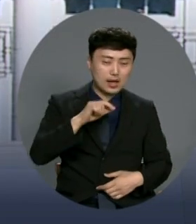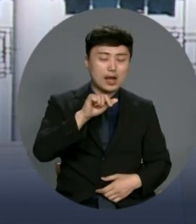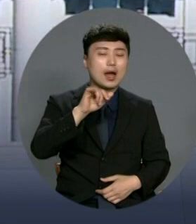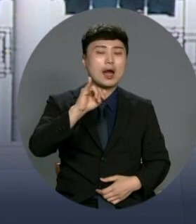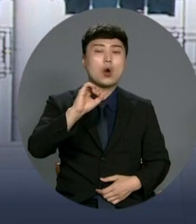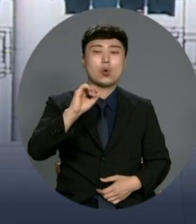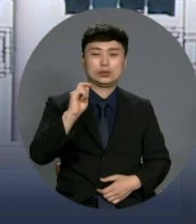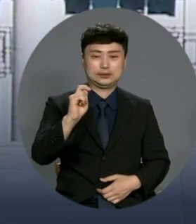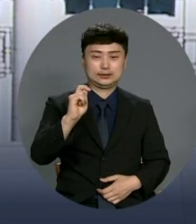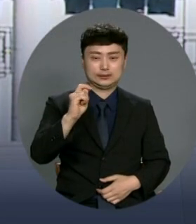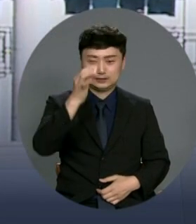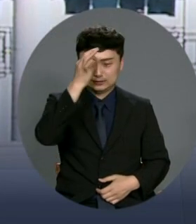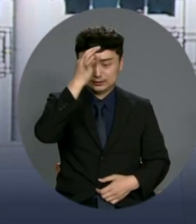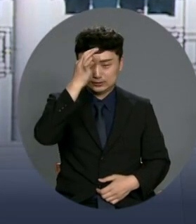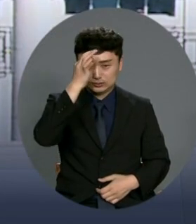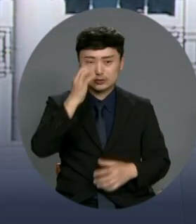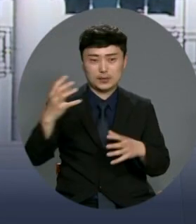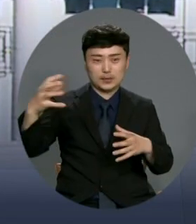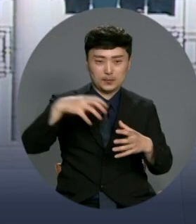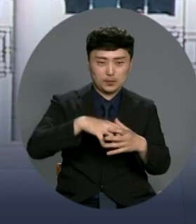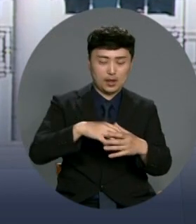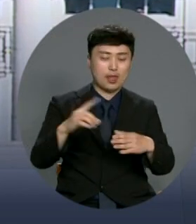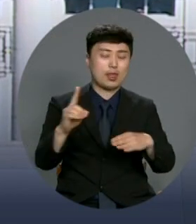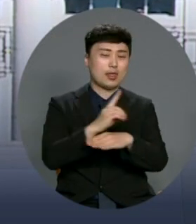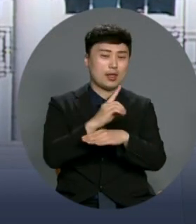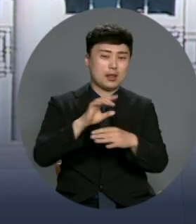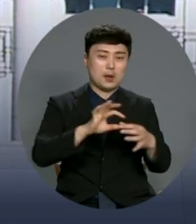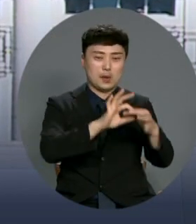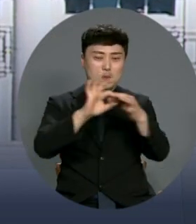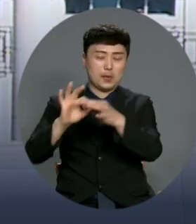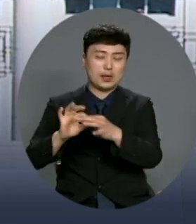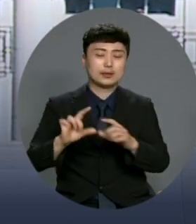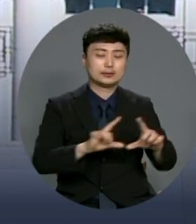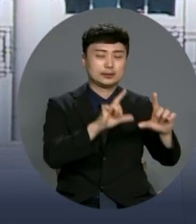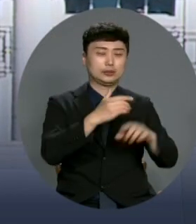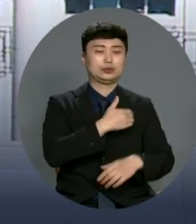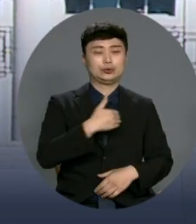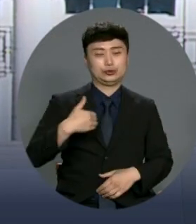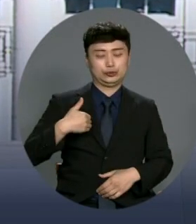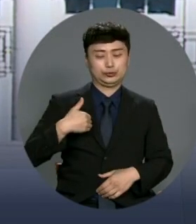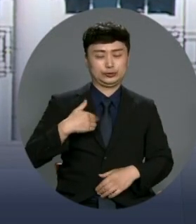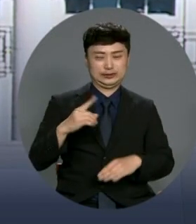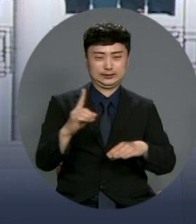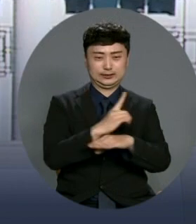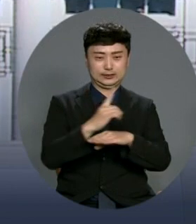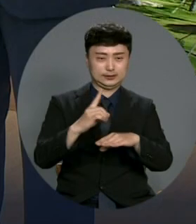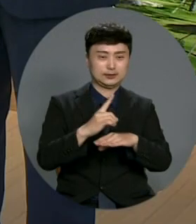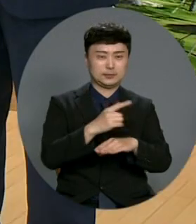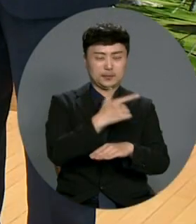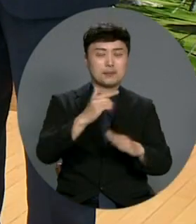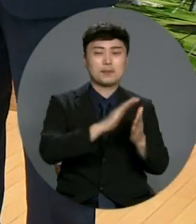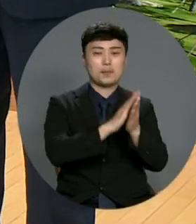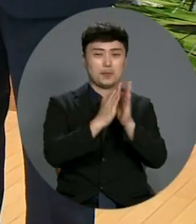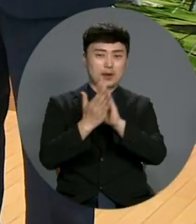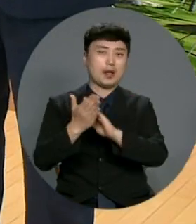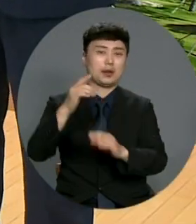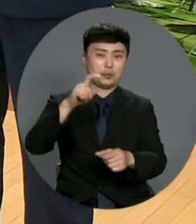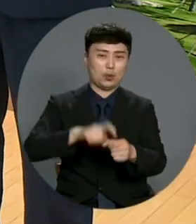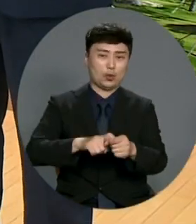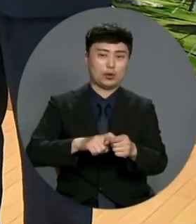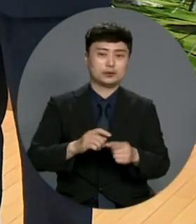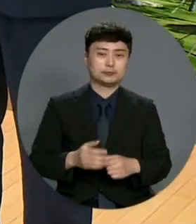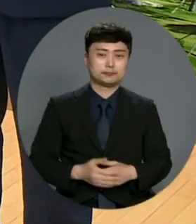지원하고 데이터와 클라우드로 삶을 풍족하는 것이 디지털 대전환의 지향점입니다. 이를